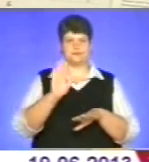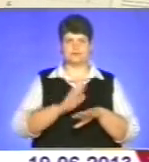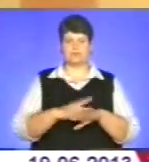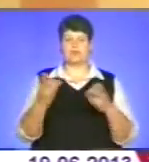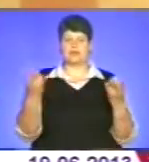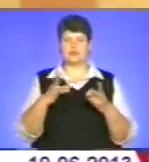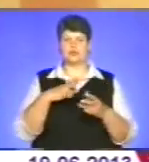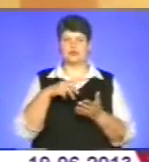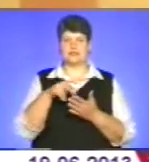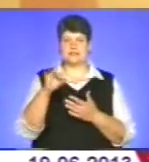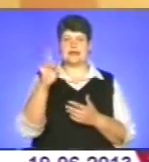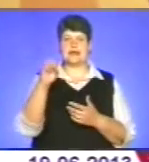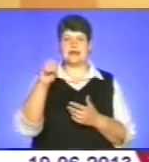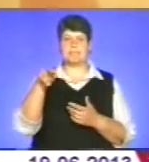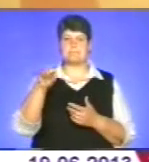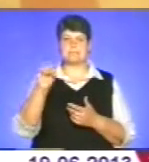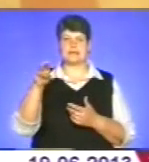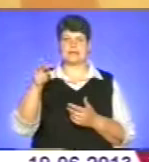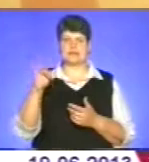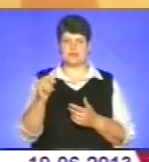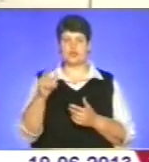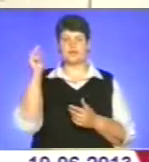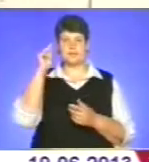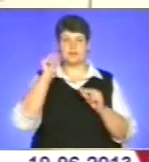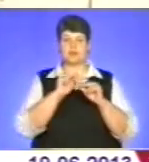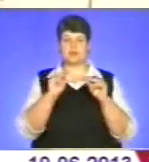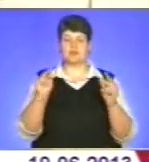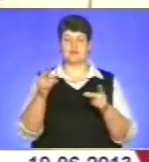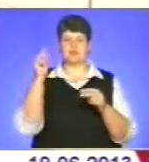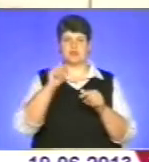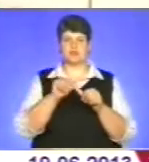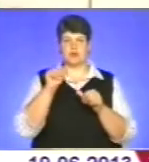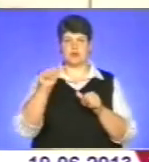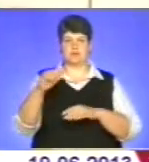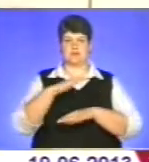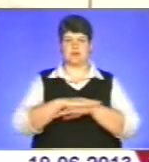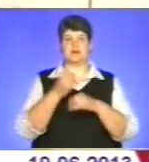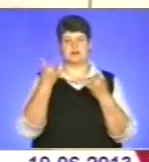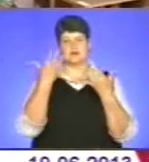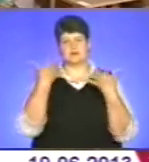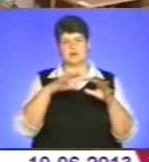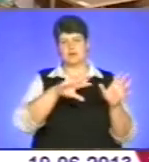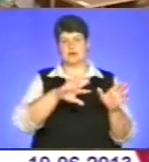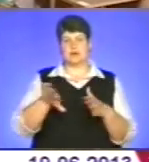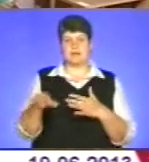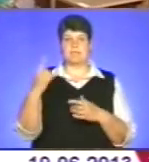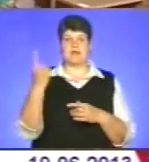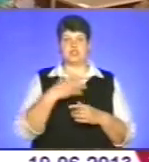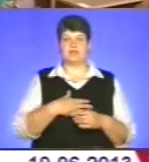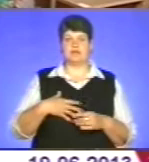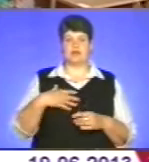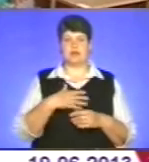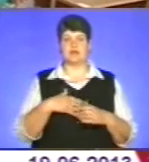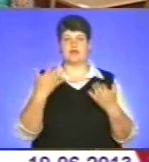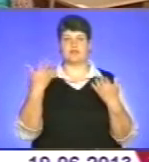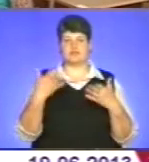Доводилось відвідувати заняття репетиторів, поглиблено вивчати окремі дисципліни. Та зараз усе позаду. І перші хвилювання перед